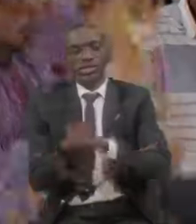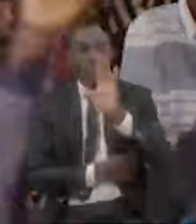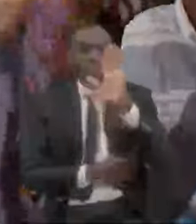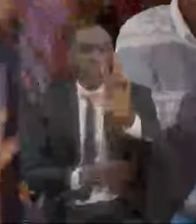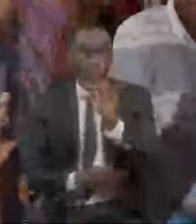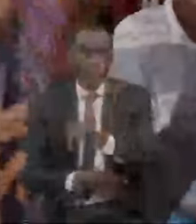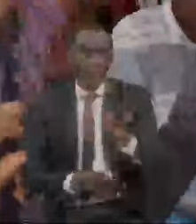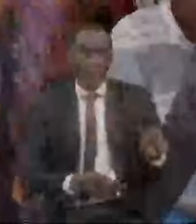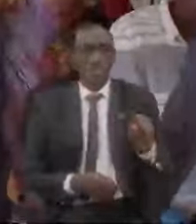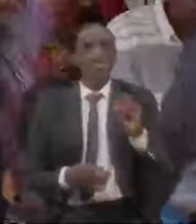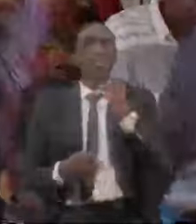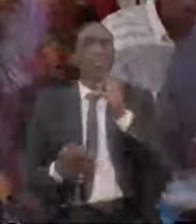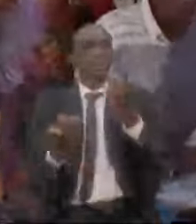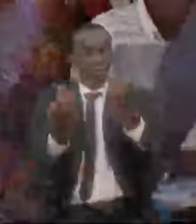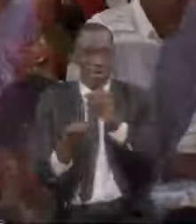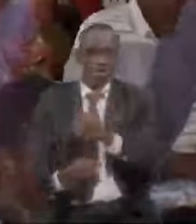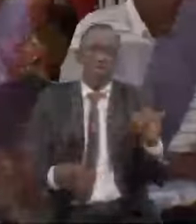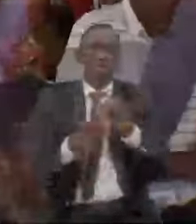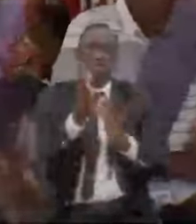Ta bourse vient.